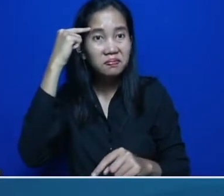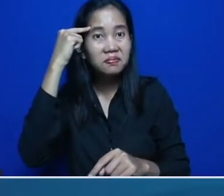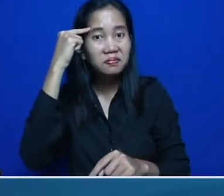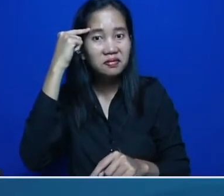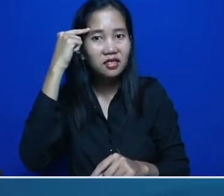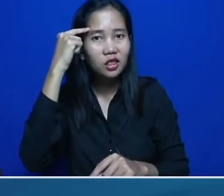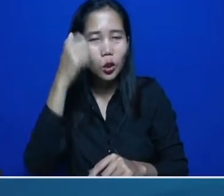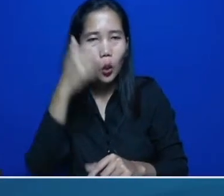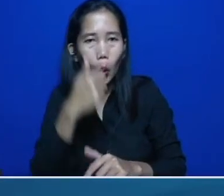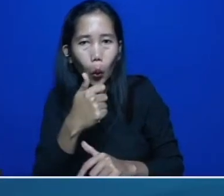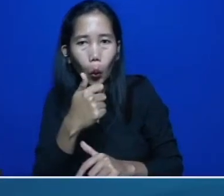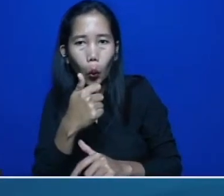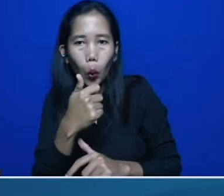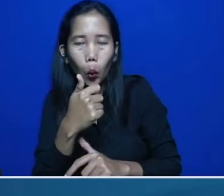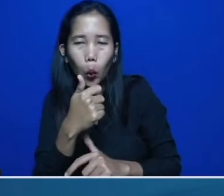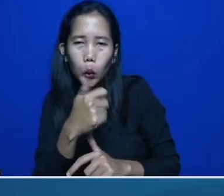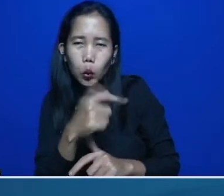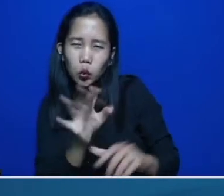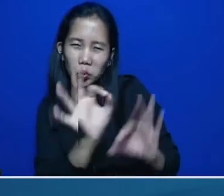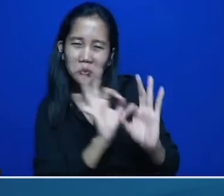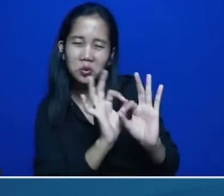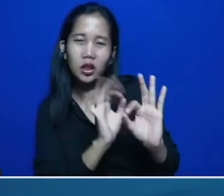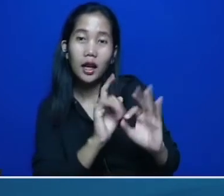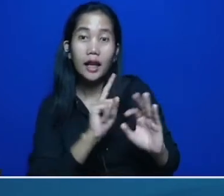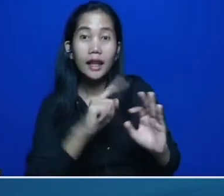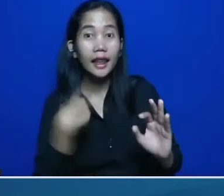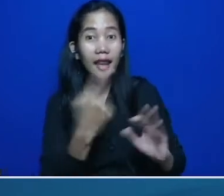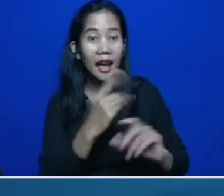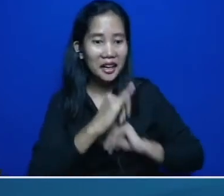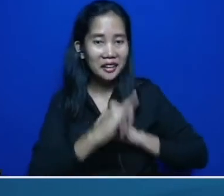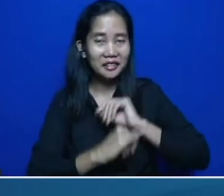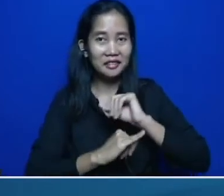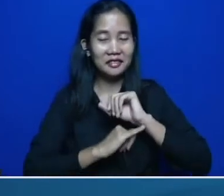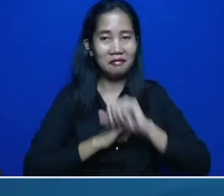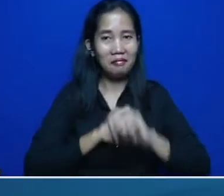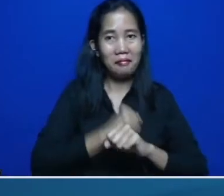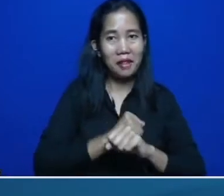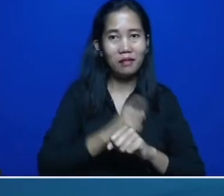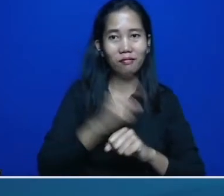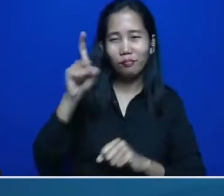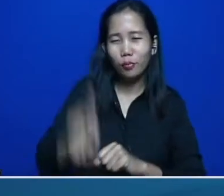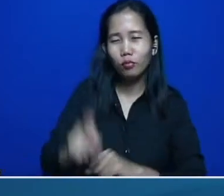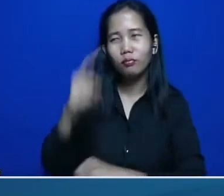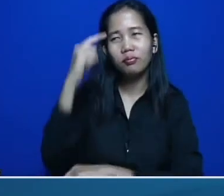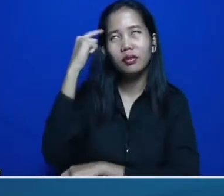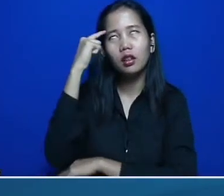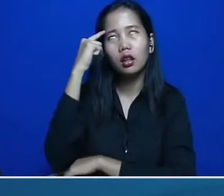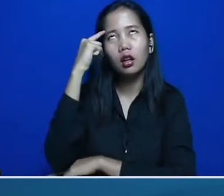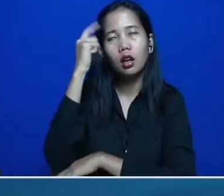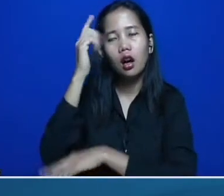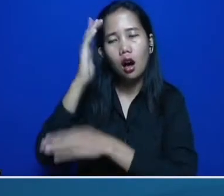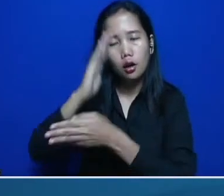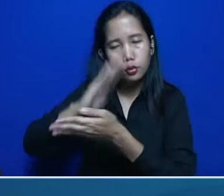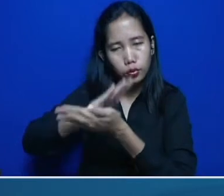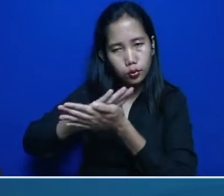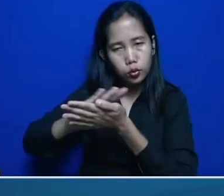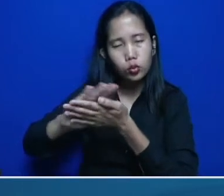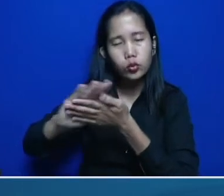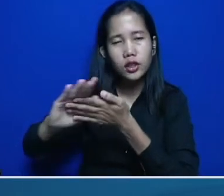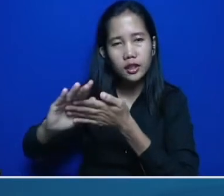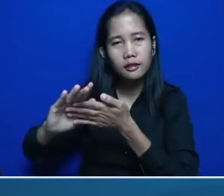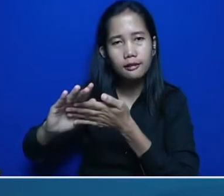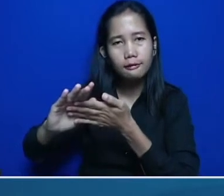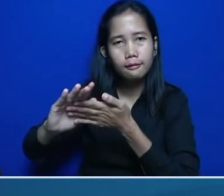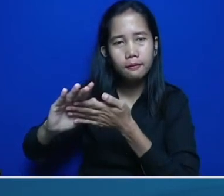masing-masing kita adalah Imam anak-anak Tuhan yang sudah ditebus kita adalah imam-imam harus